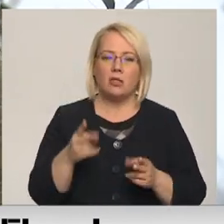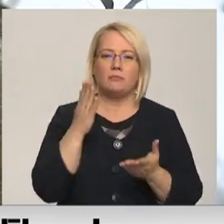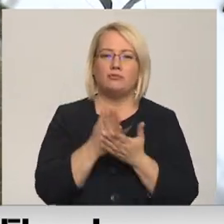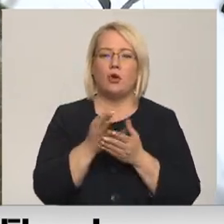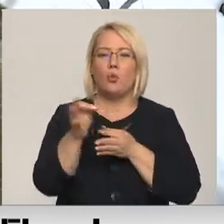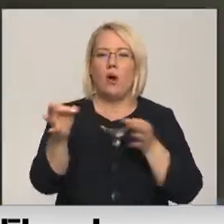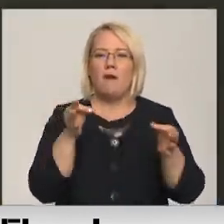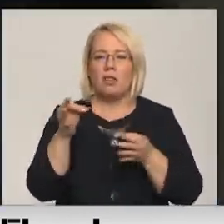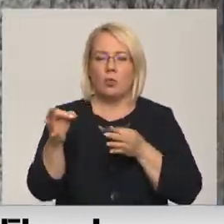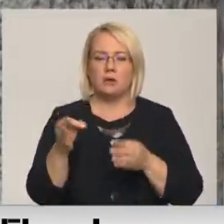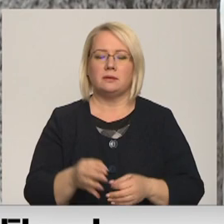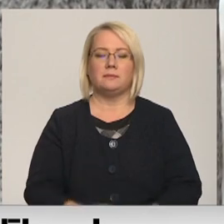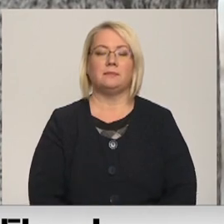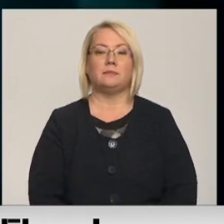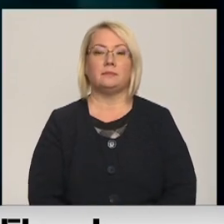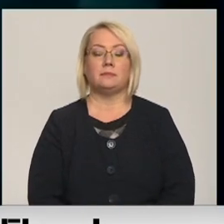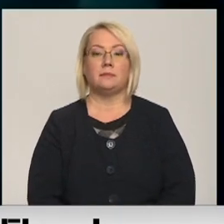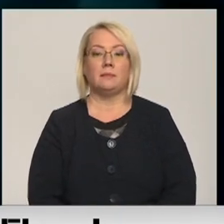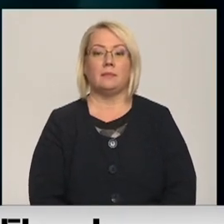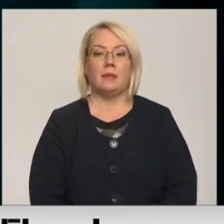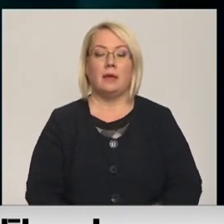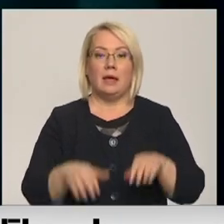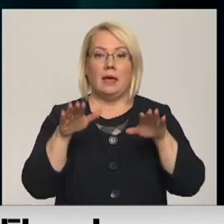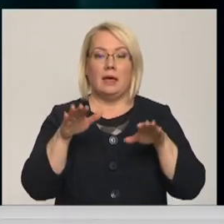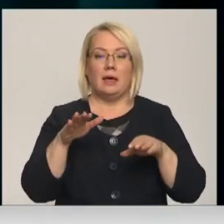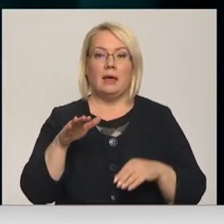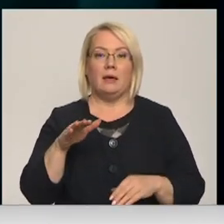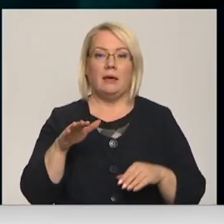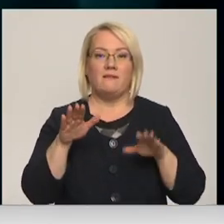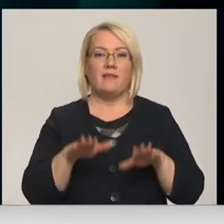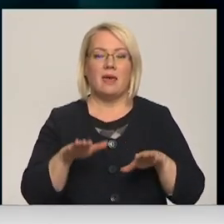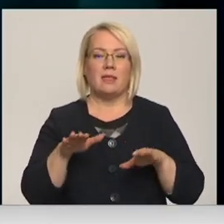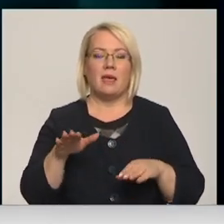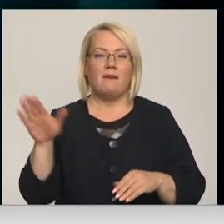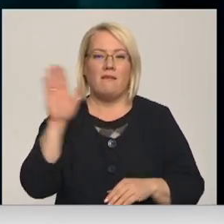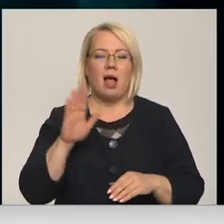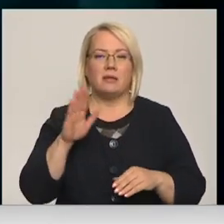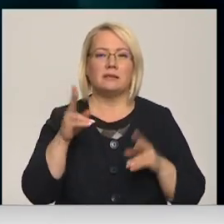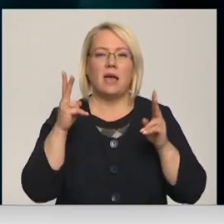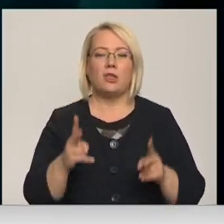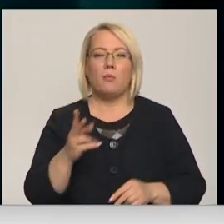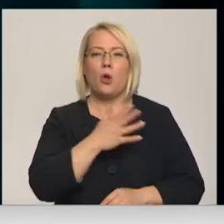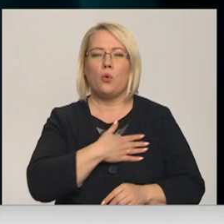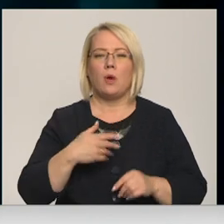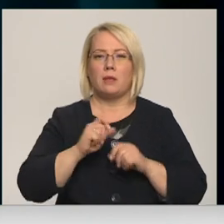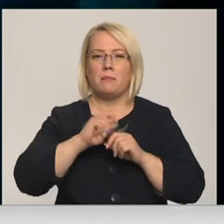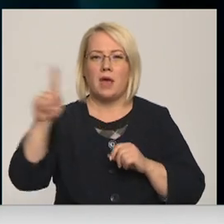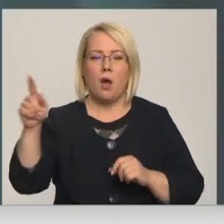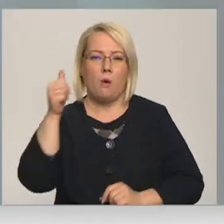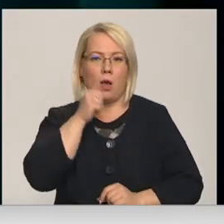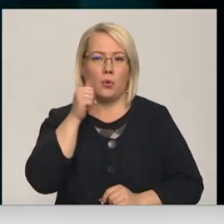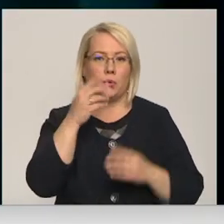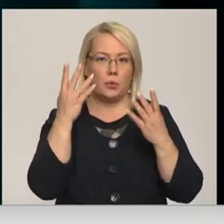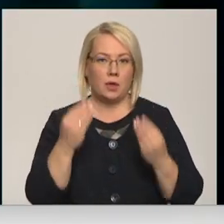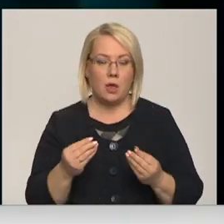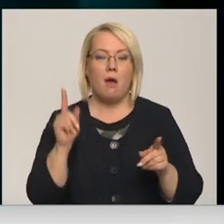novados tālāk no galvaspilsētas. Vietējie gadījumi strauji pieaug no dienas uz dienu.